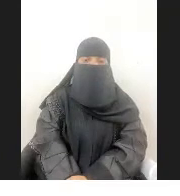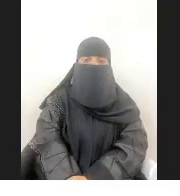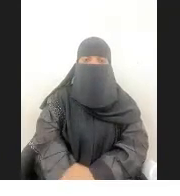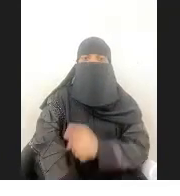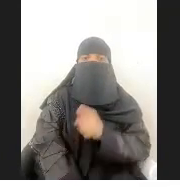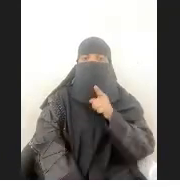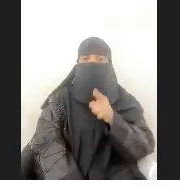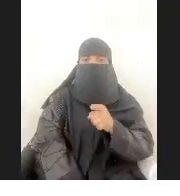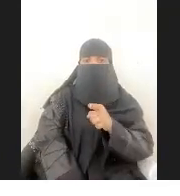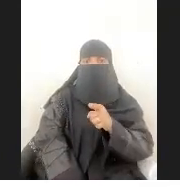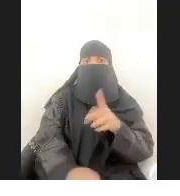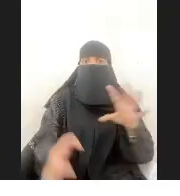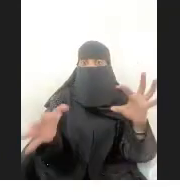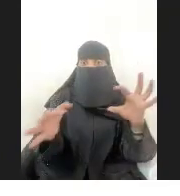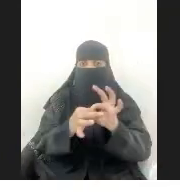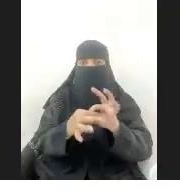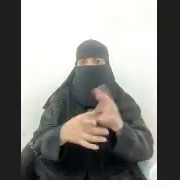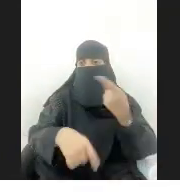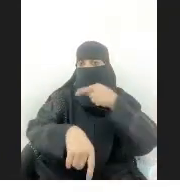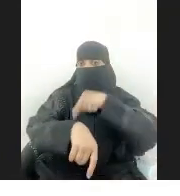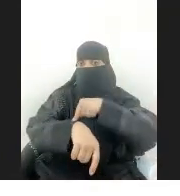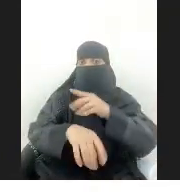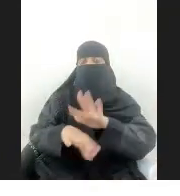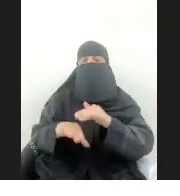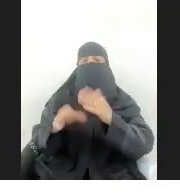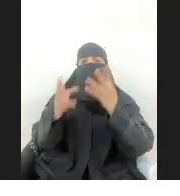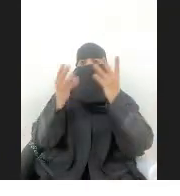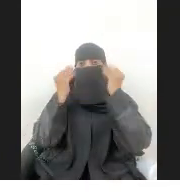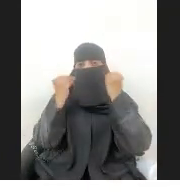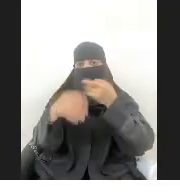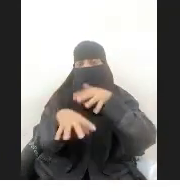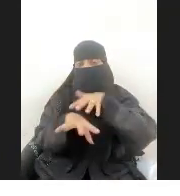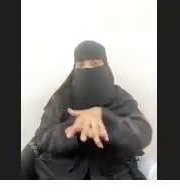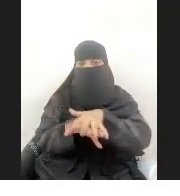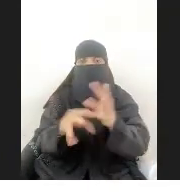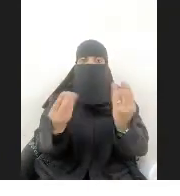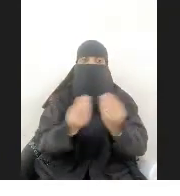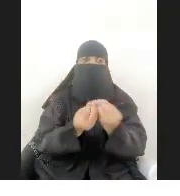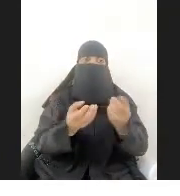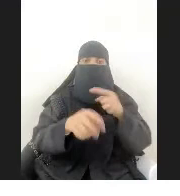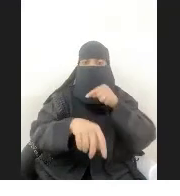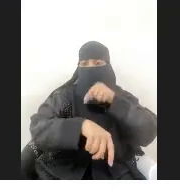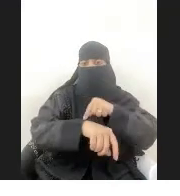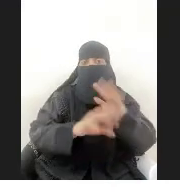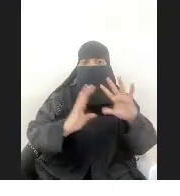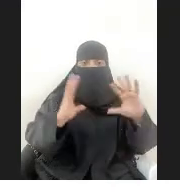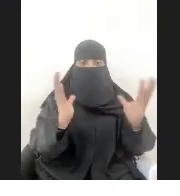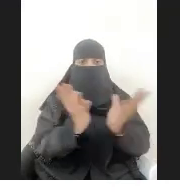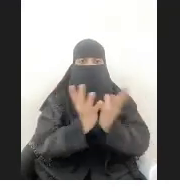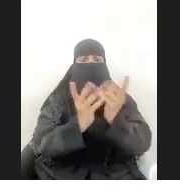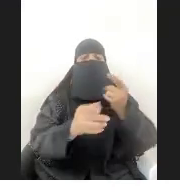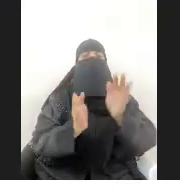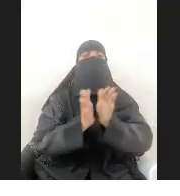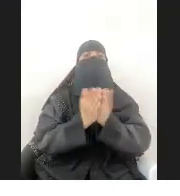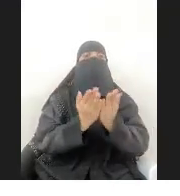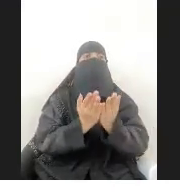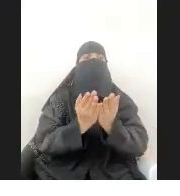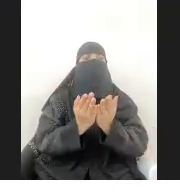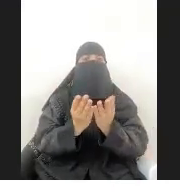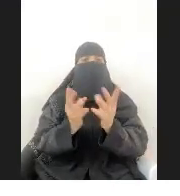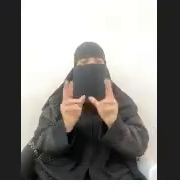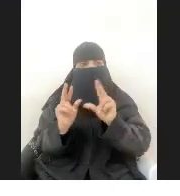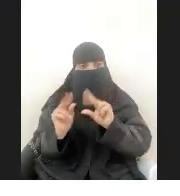الوقت الذي يلتزم به الطالب في التعلم المدمج مع الوقت الإجمالي لمواد المماثلة التي يتم تدريسها في